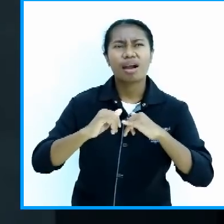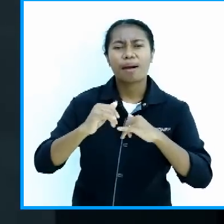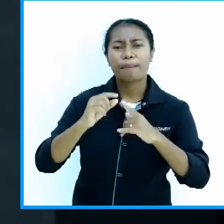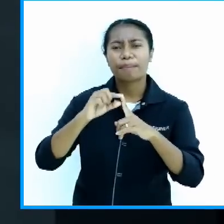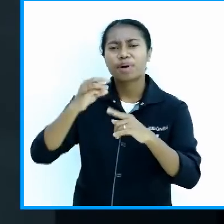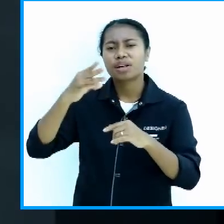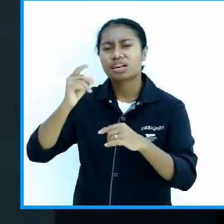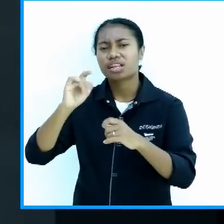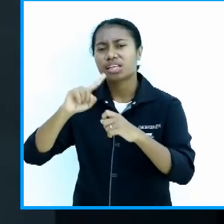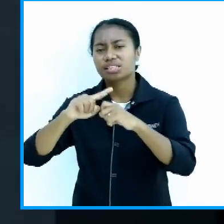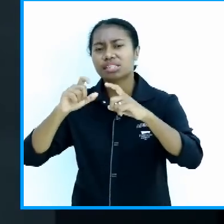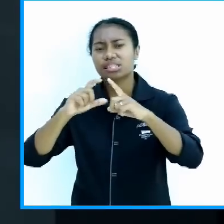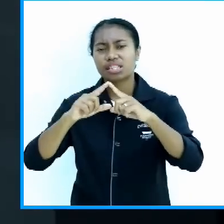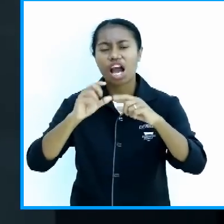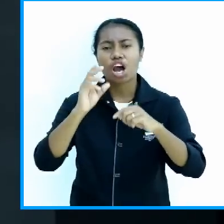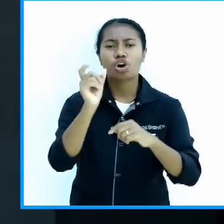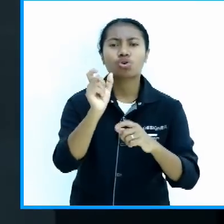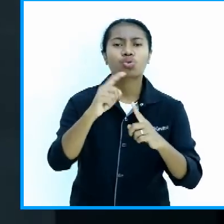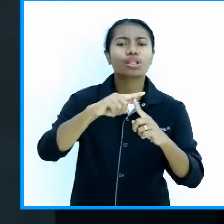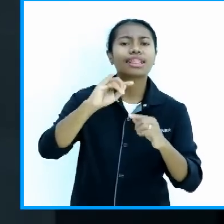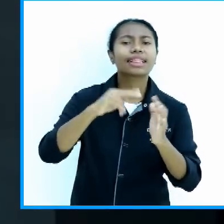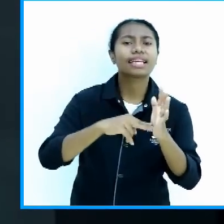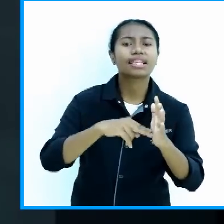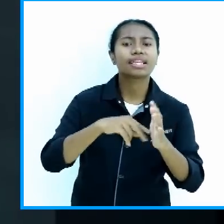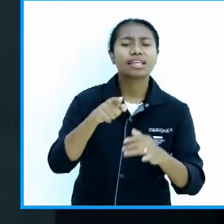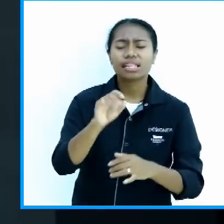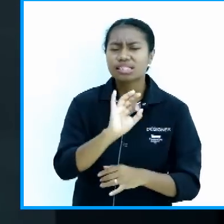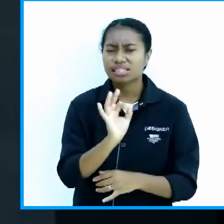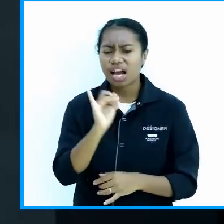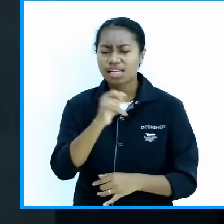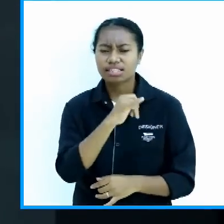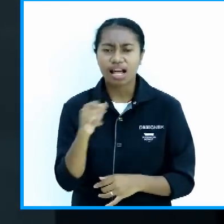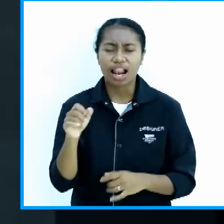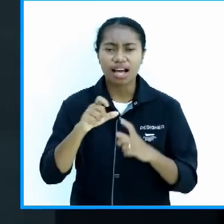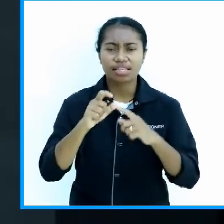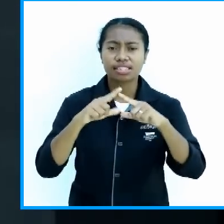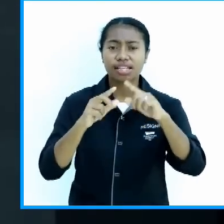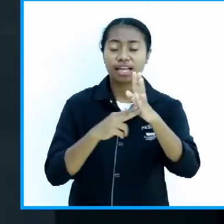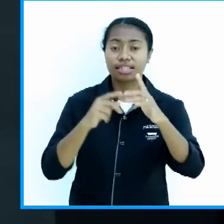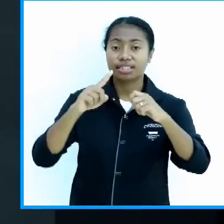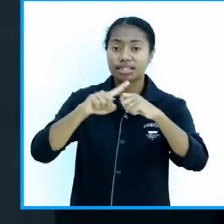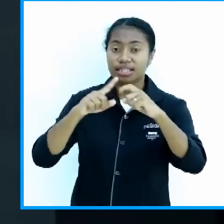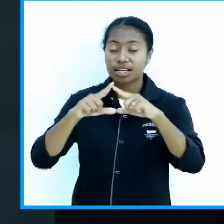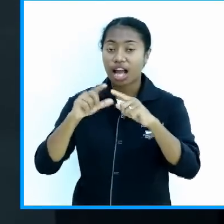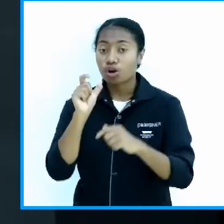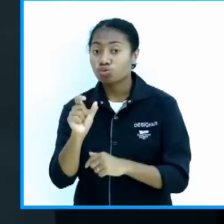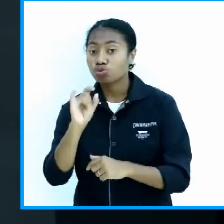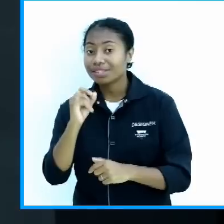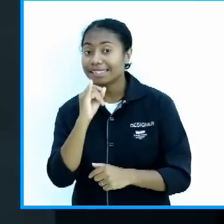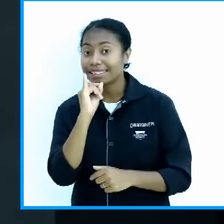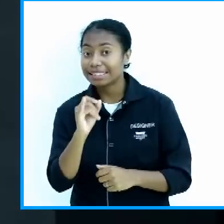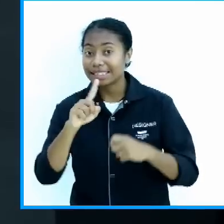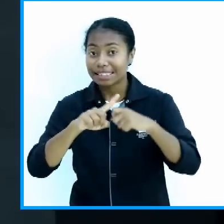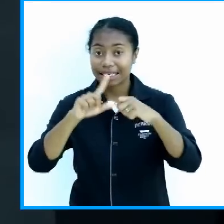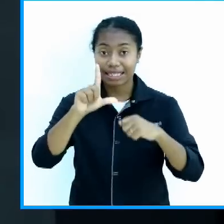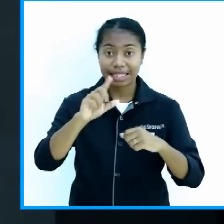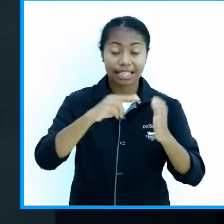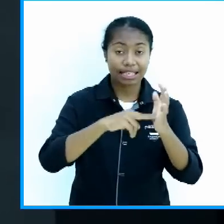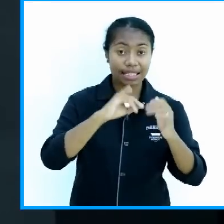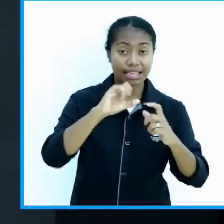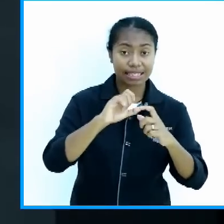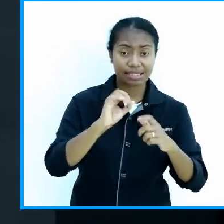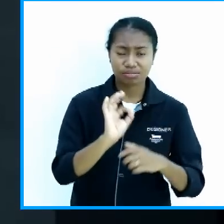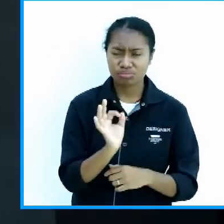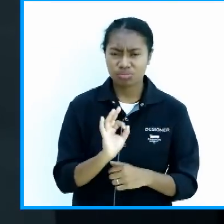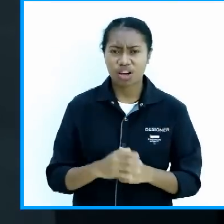aman. Jadi jangan salah sangka ya uji klinis, namanya uji klinis walaupun tahap 1 itu bukan betul-betul kita nyasar-nyasar pilih vaksin di